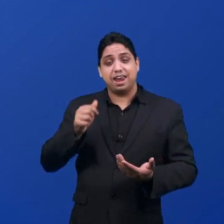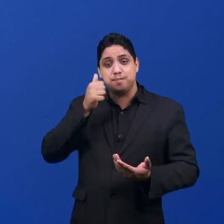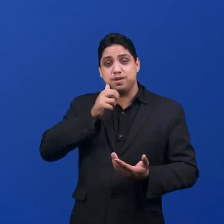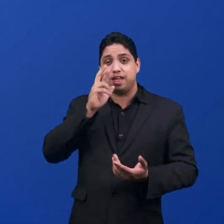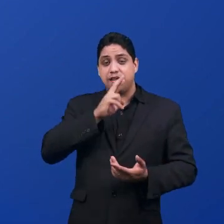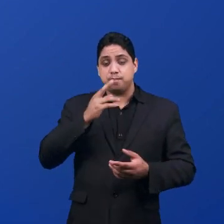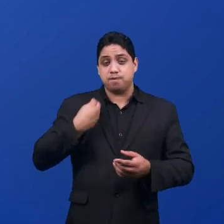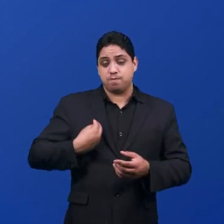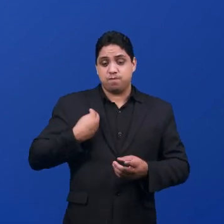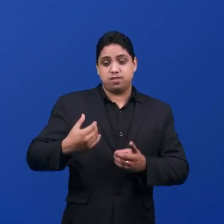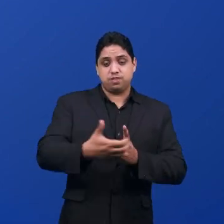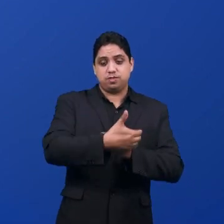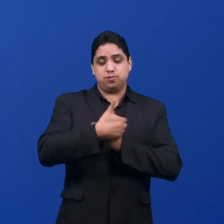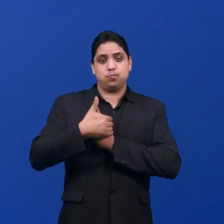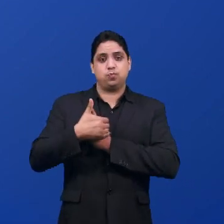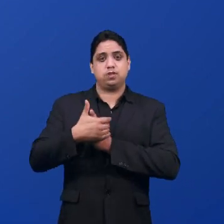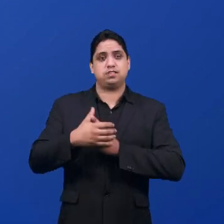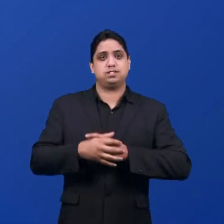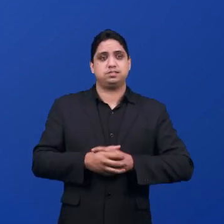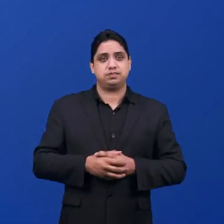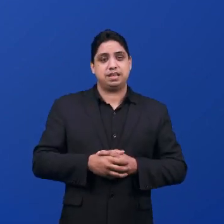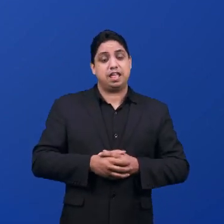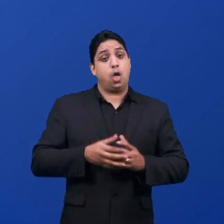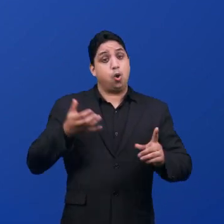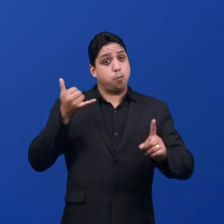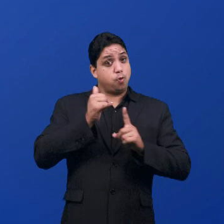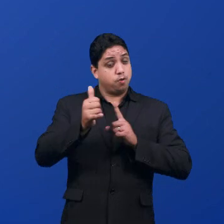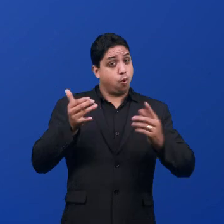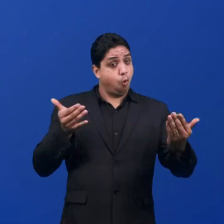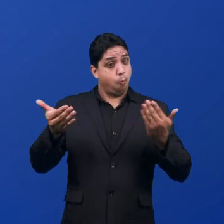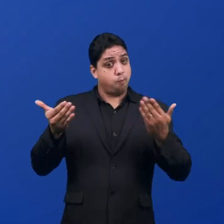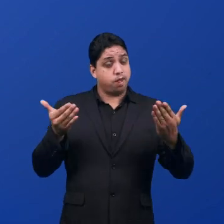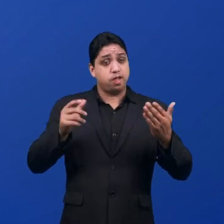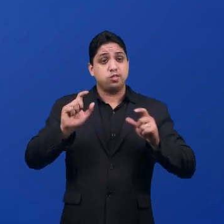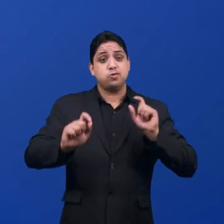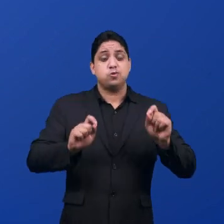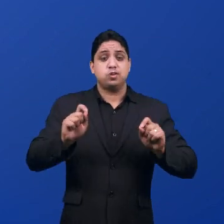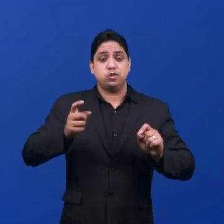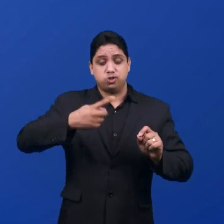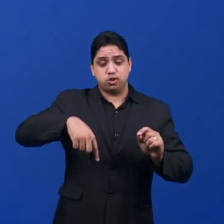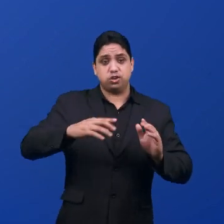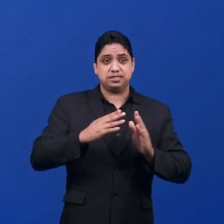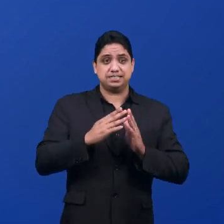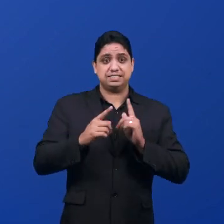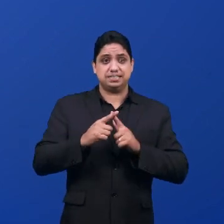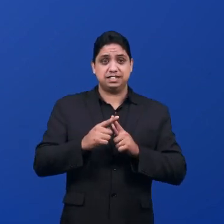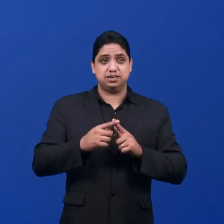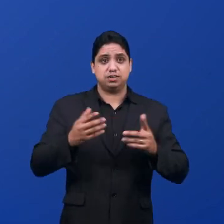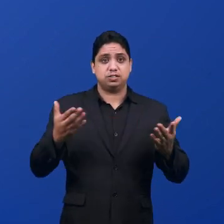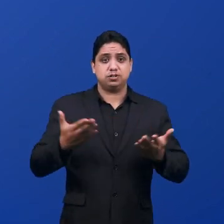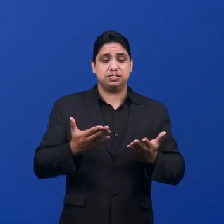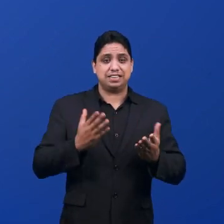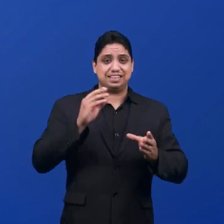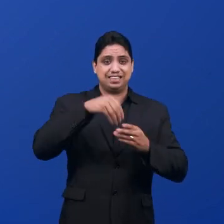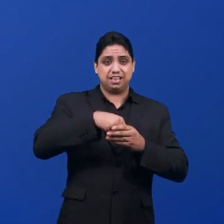position a été d'avoir sa vie préservée. Prophétiquement, l'Église, elle